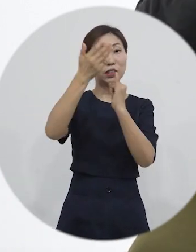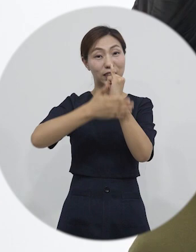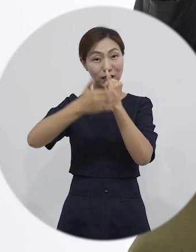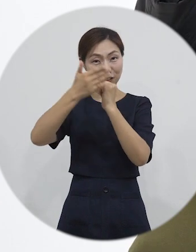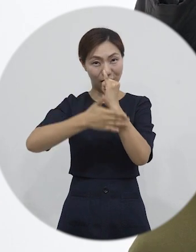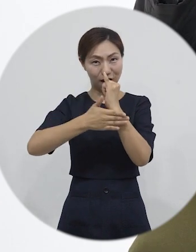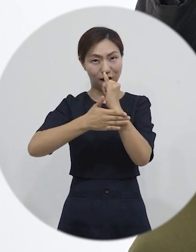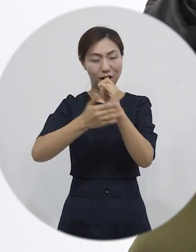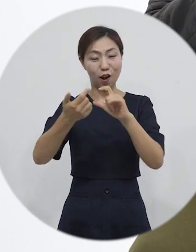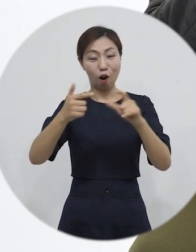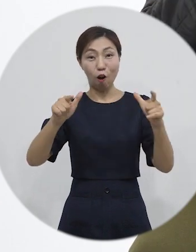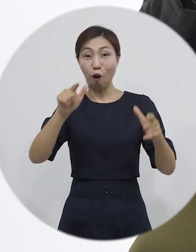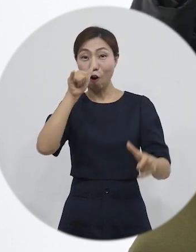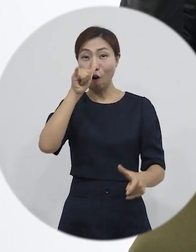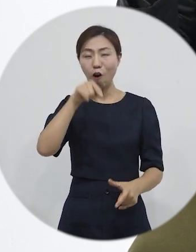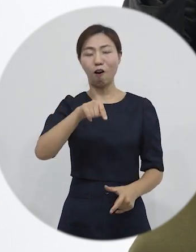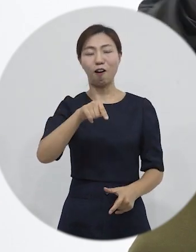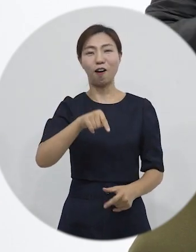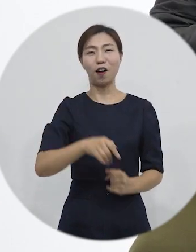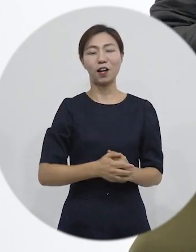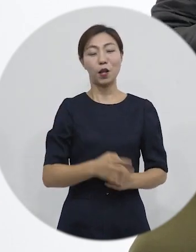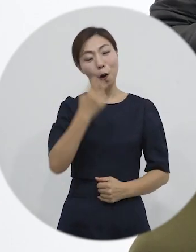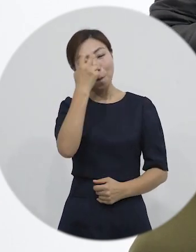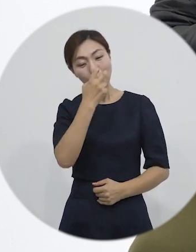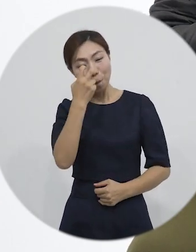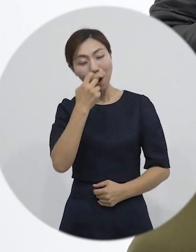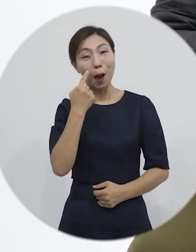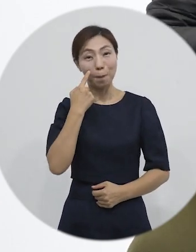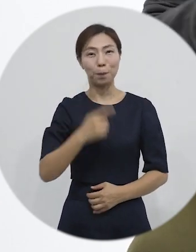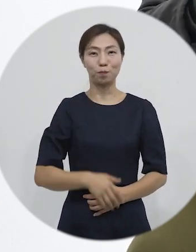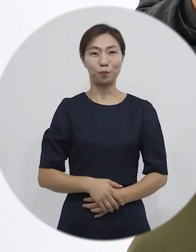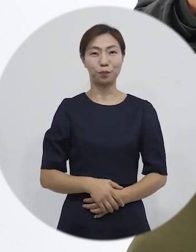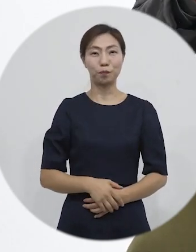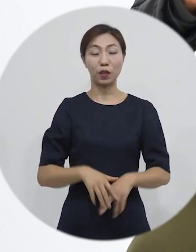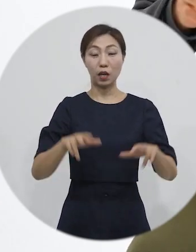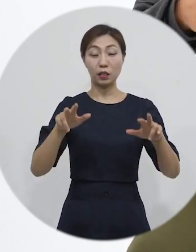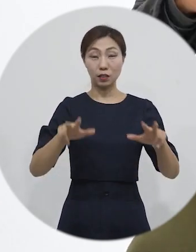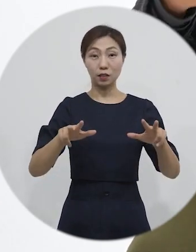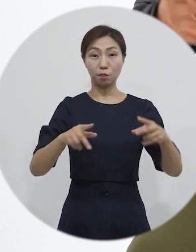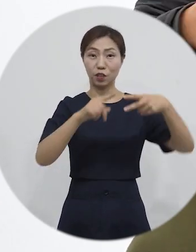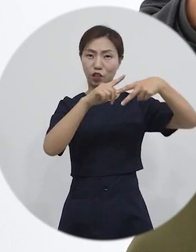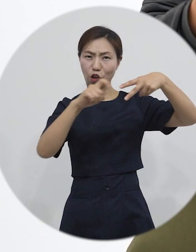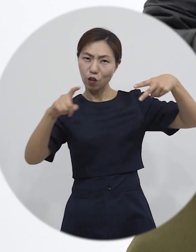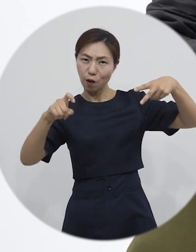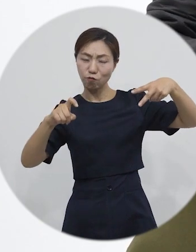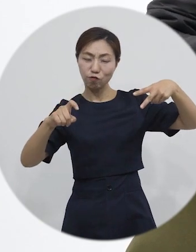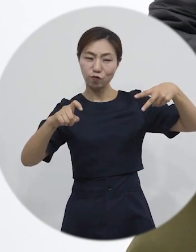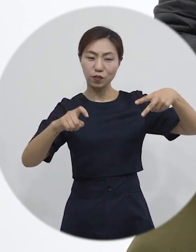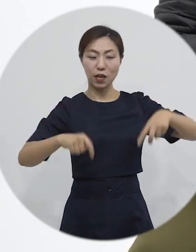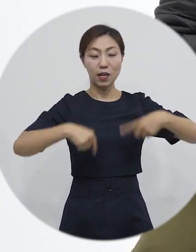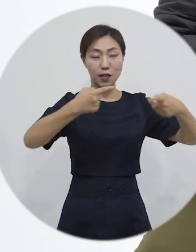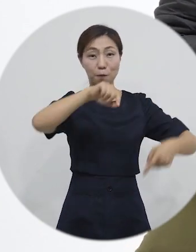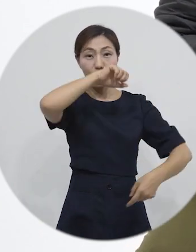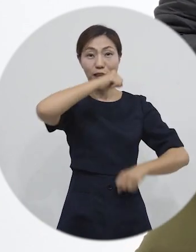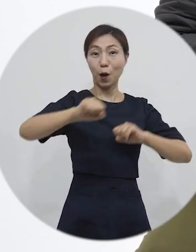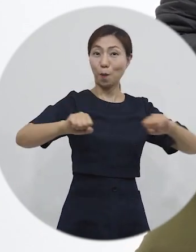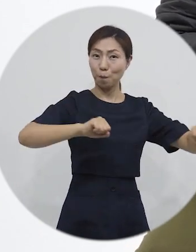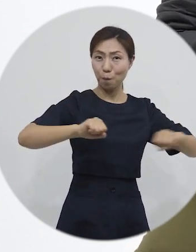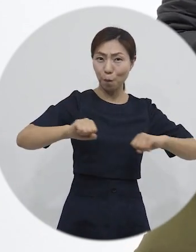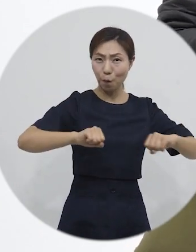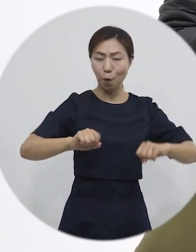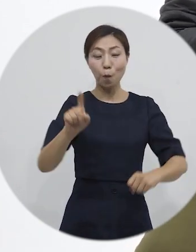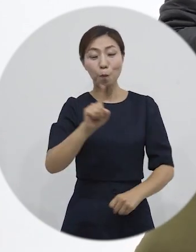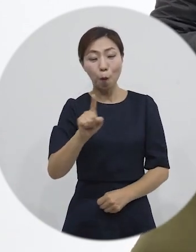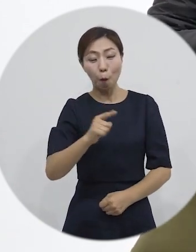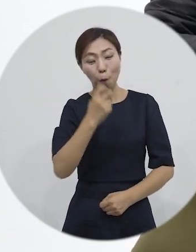한번 검색을 해보세요. 서대문구 참여예산 이런 식으로 검색을 하면 지금 어떤 일들을 하고 있는지 이렇게 확인하실 수